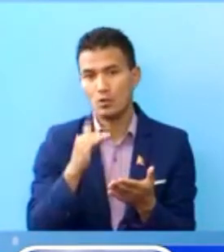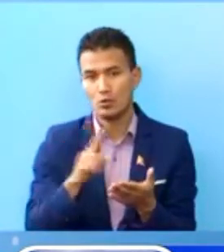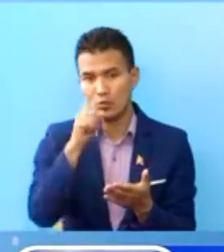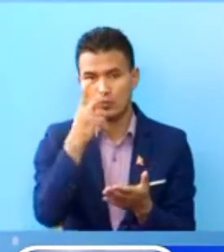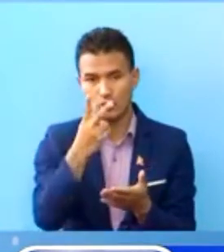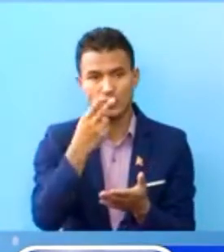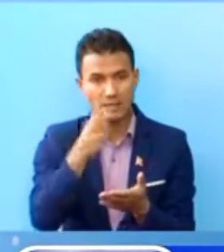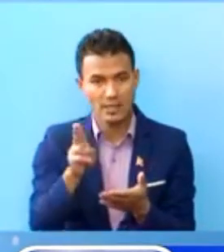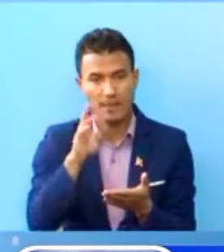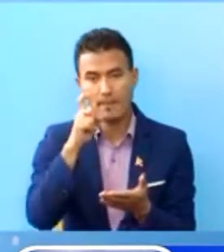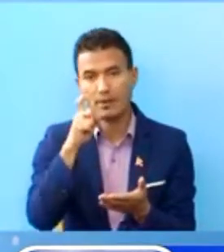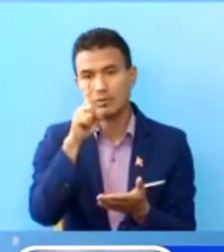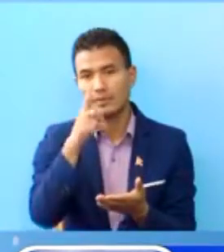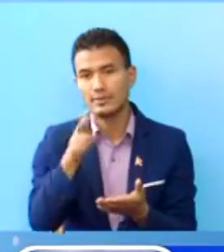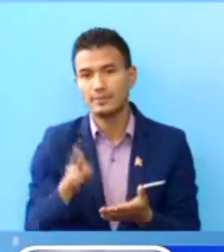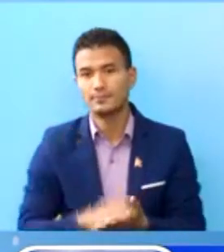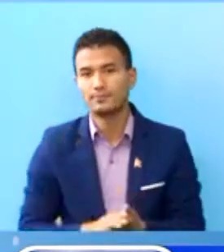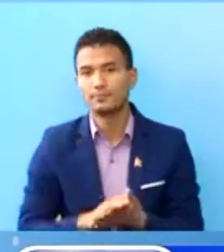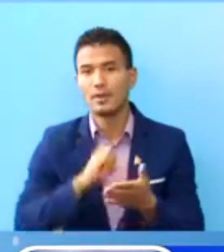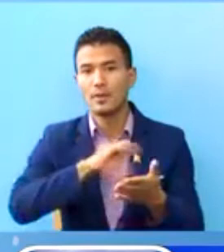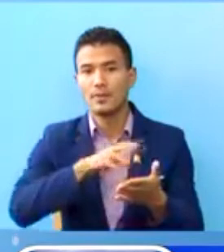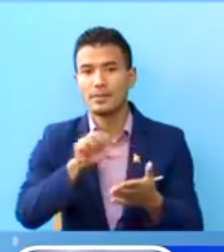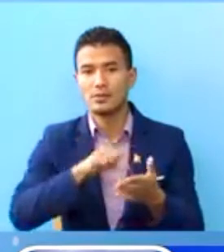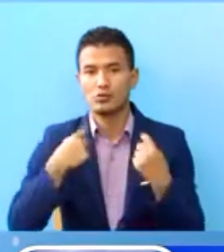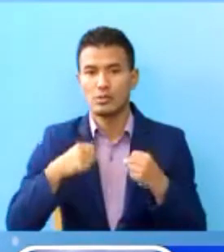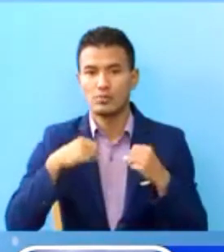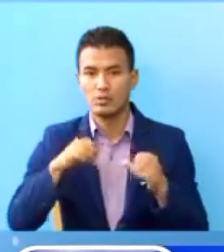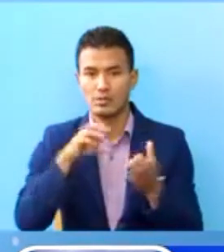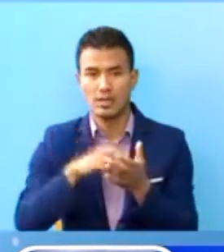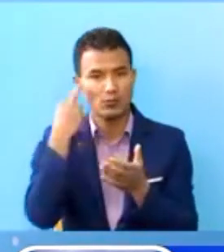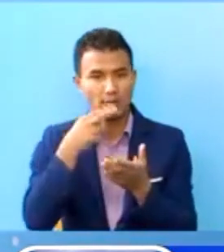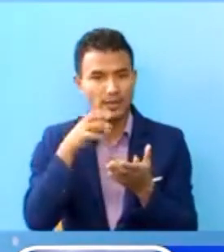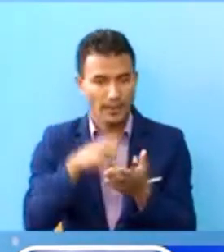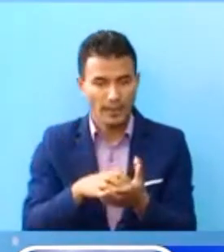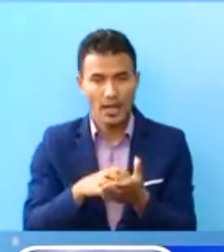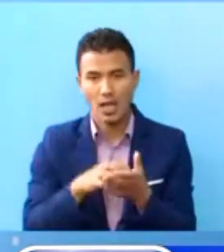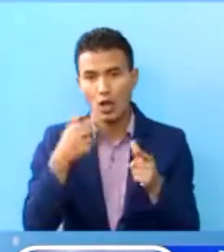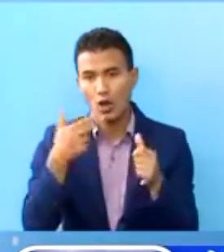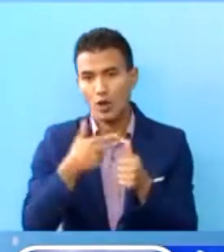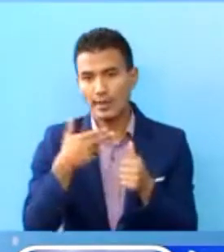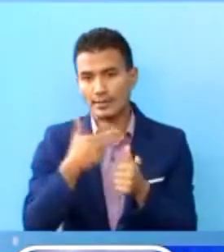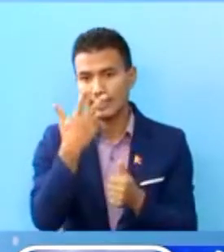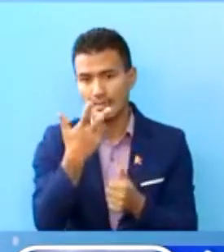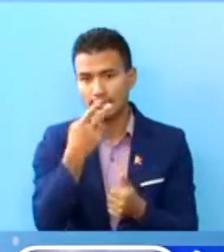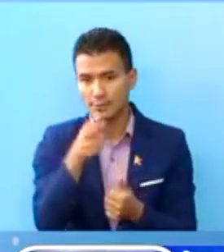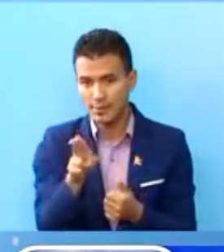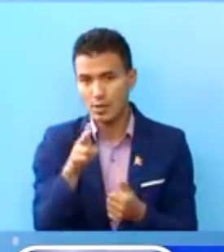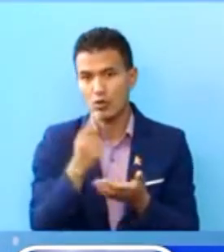तनहुँका 2 जना र बागलुङका 1 जना, प्रादेशिक जनस्वास्थ्य प्रयोगशाला रूपन्देहीमा अर्घाखाँचीका